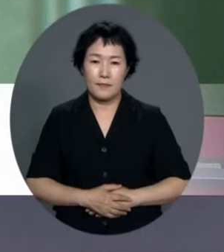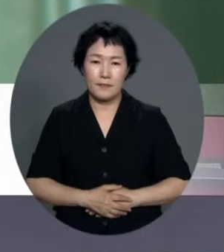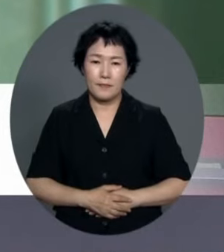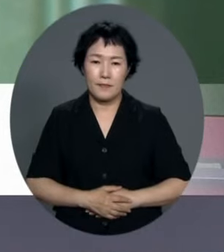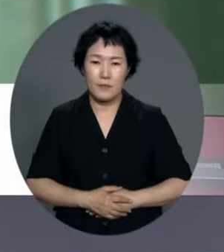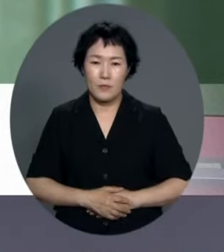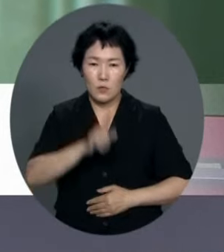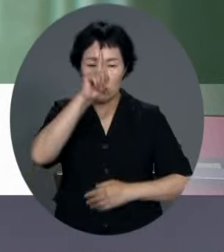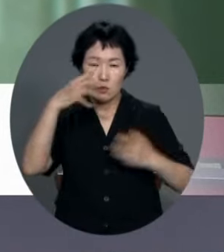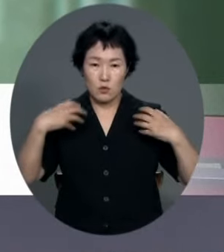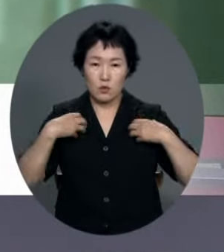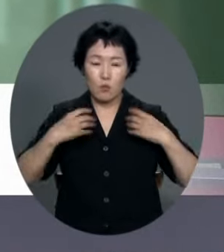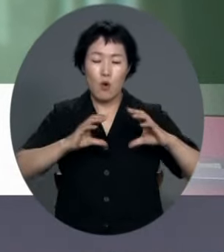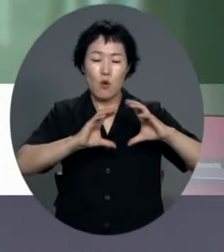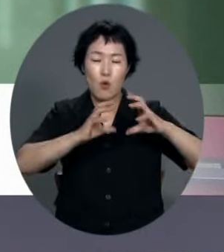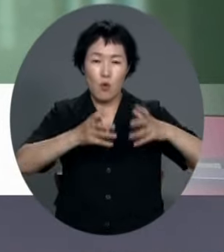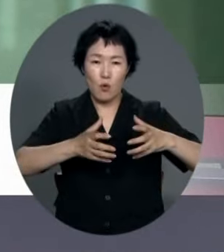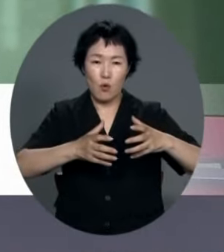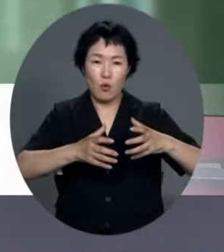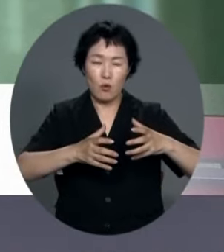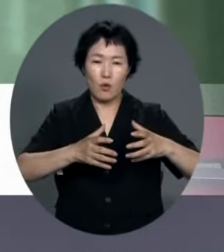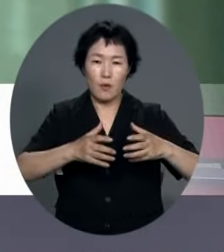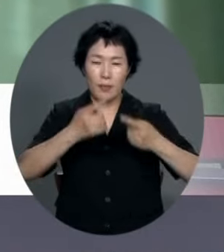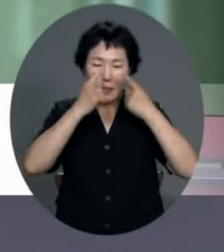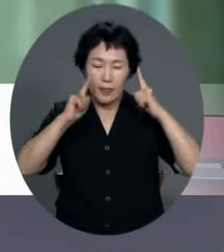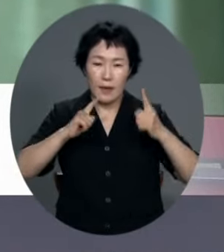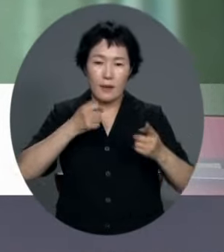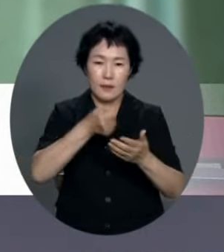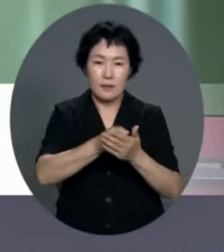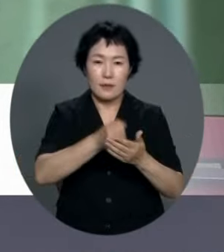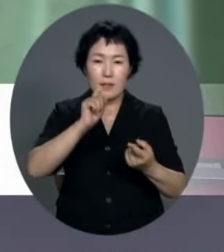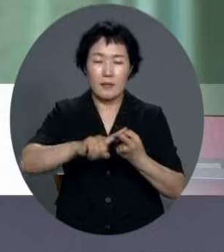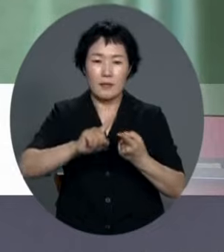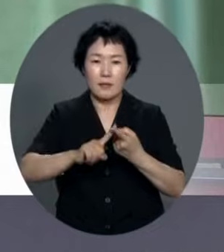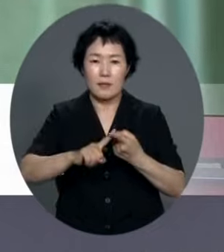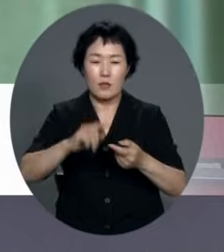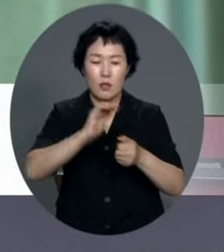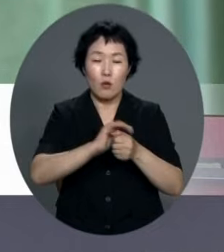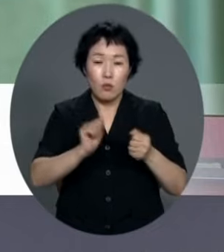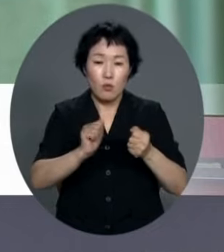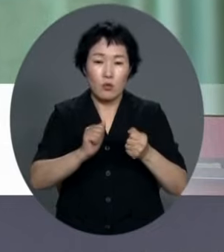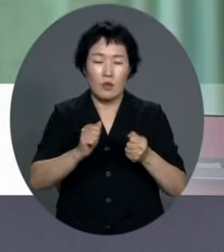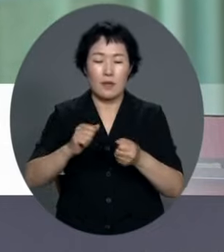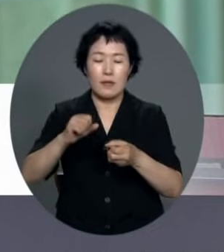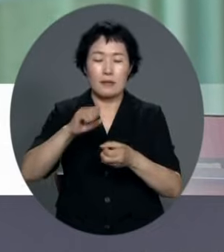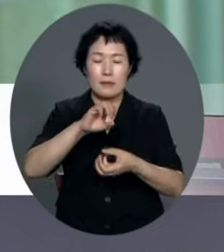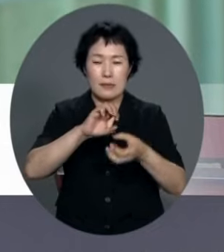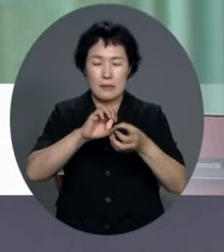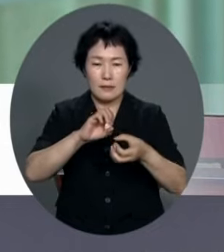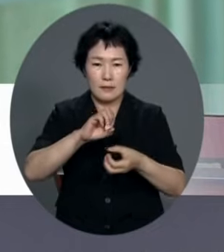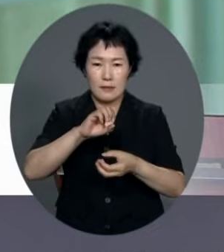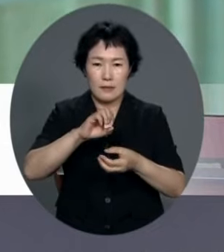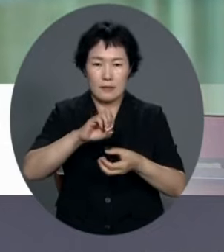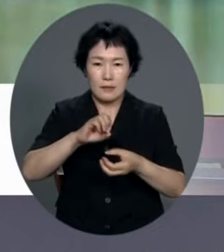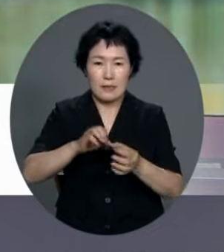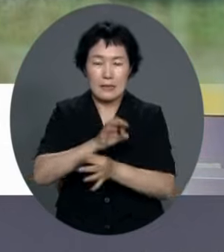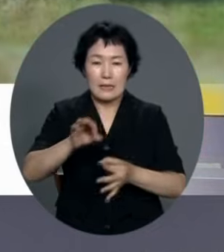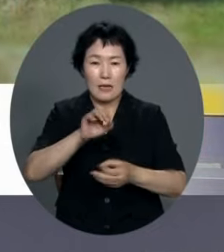정부의 글로컬 대학 지정을 추진 중인 경북대가 상주 캠퍼스의 일부 학과를 통합하겠다는 안을 계획서에 담은